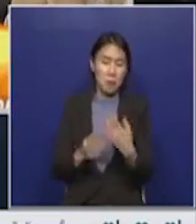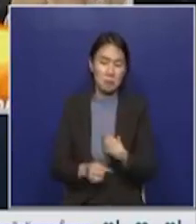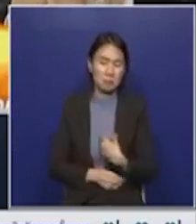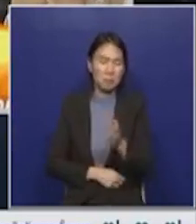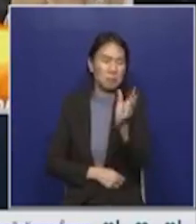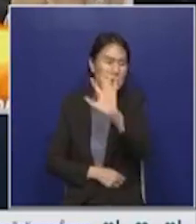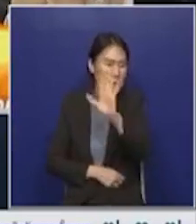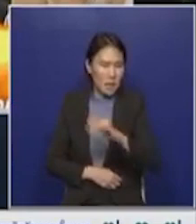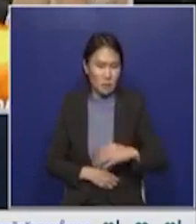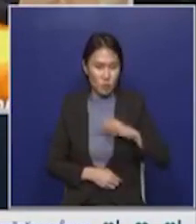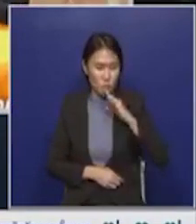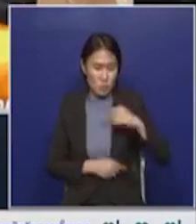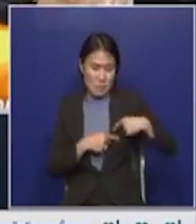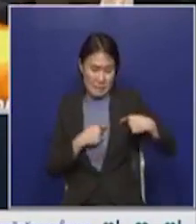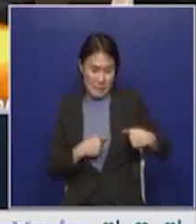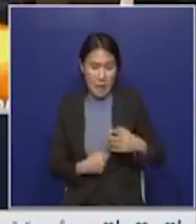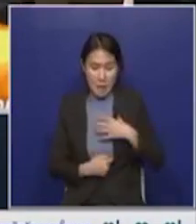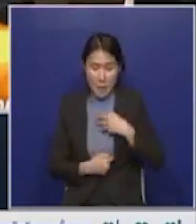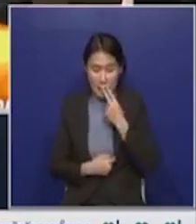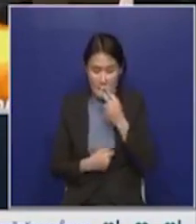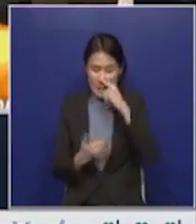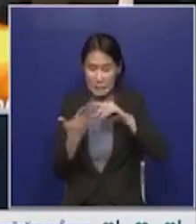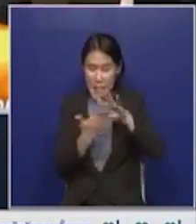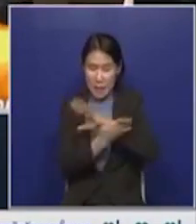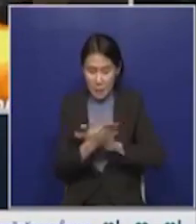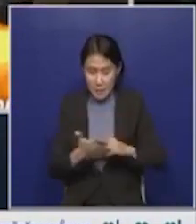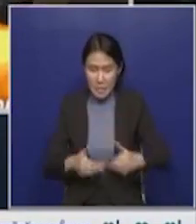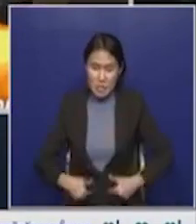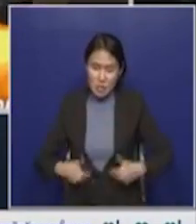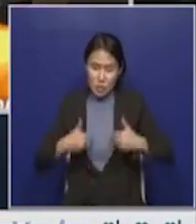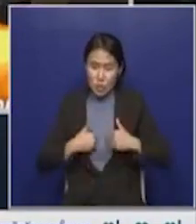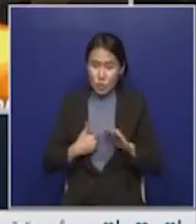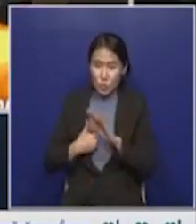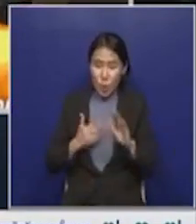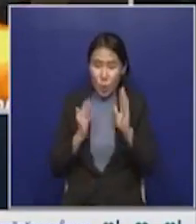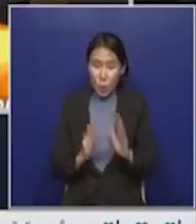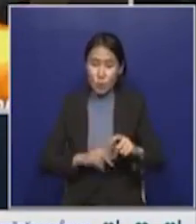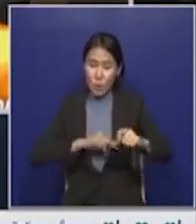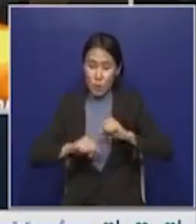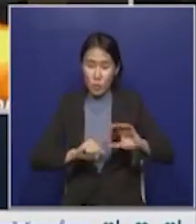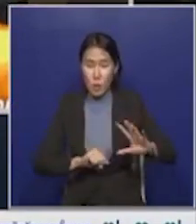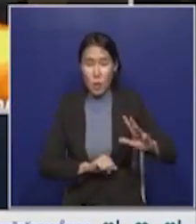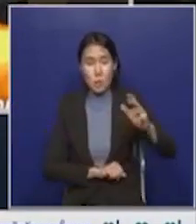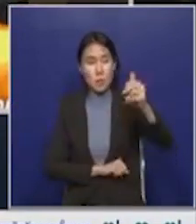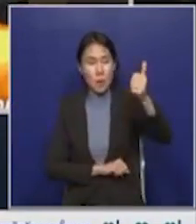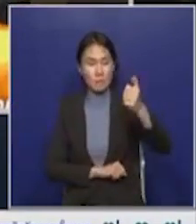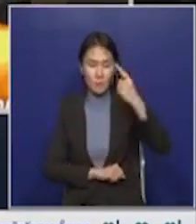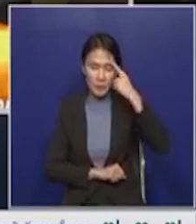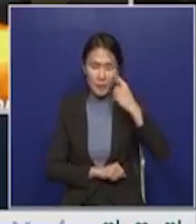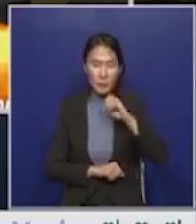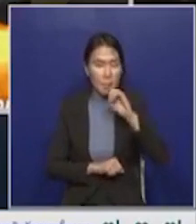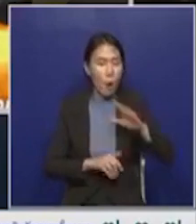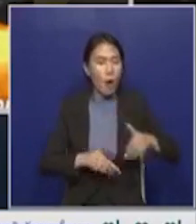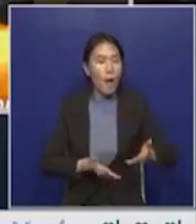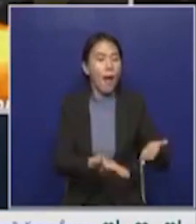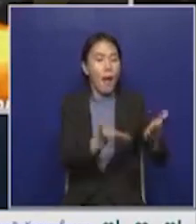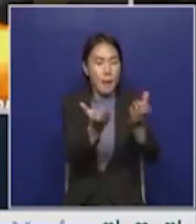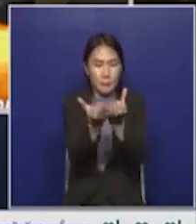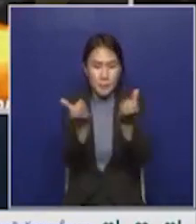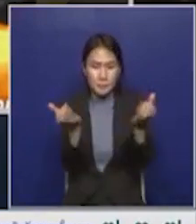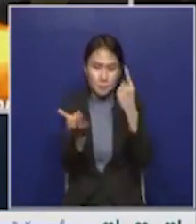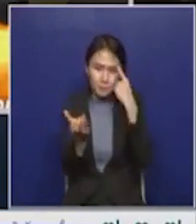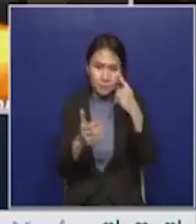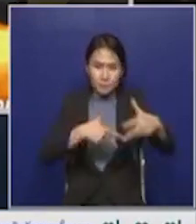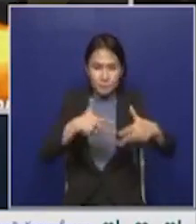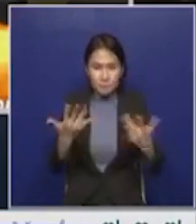ใจอยากเห็นอนาคตของประเทศคนรุ่นใหม่ได้เติบโตนี้วิธีของเขาเป็นให้ทั่วไปเราถอยให้เขาและให้ประชาชนได้ร่วม